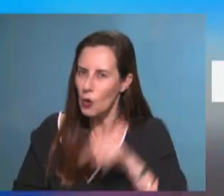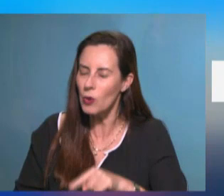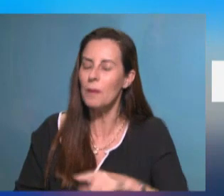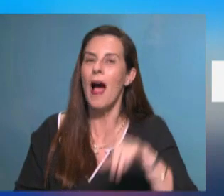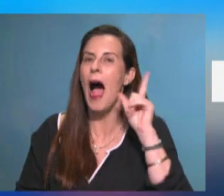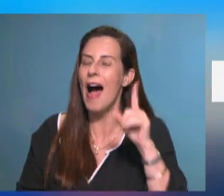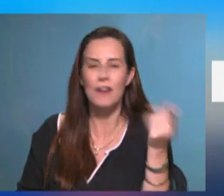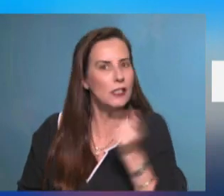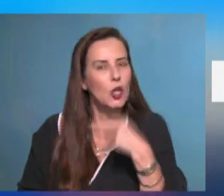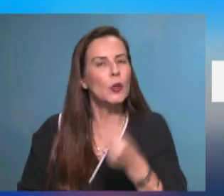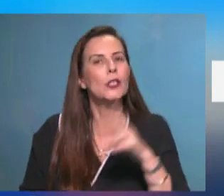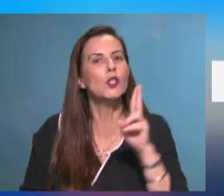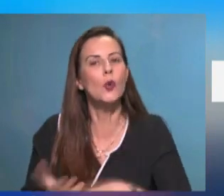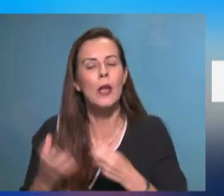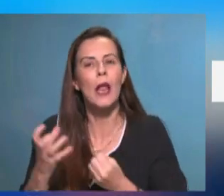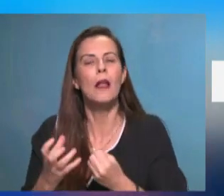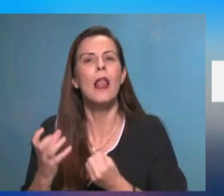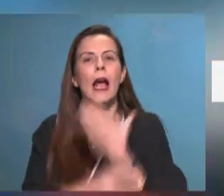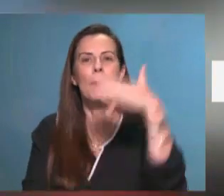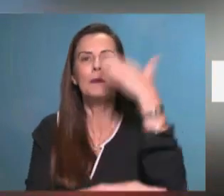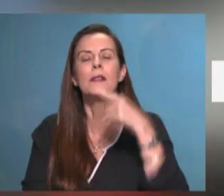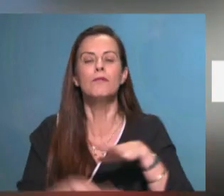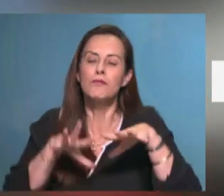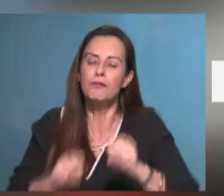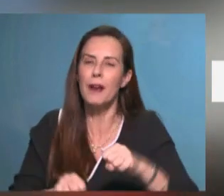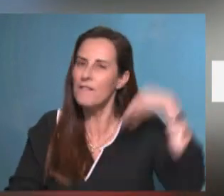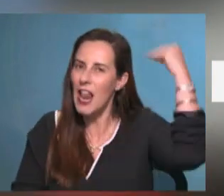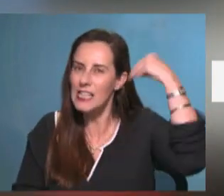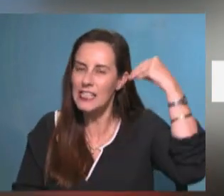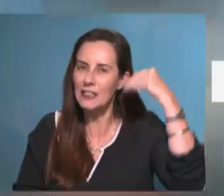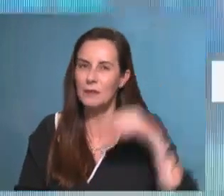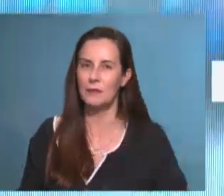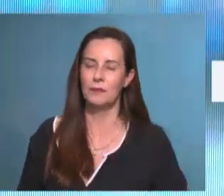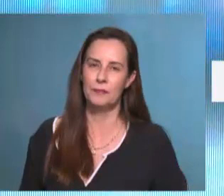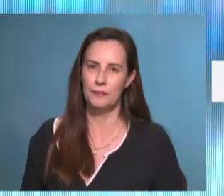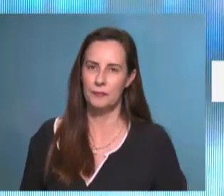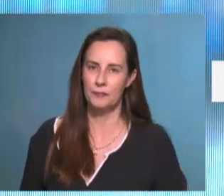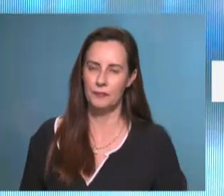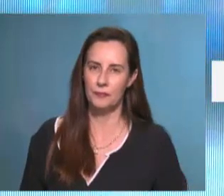שהיא לא מצדיקה את הקמת מדינת ישראל על אדמות פלסטיניות. כך זריף.